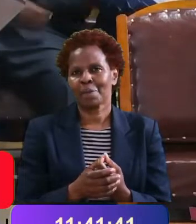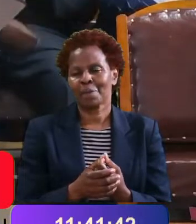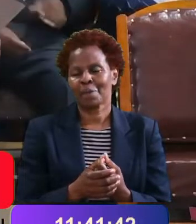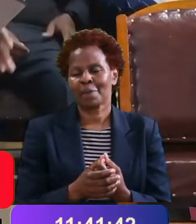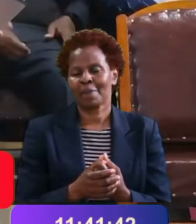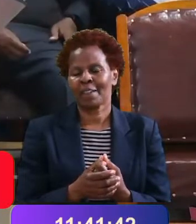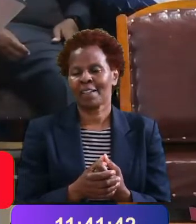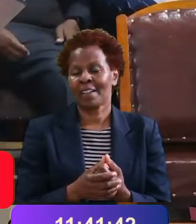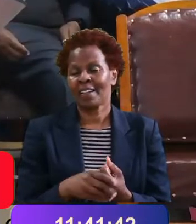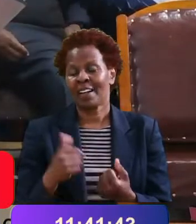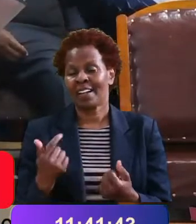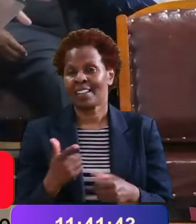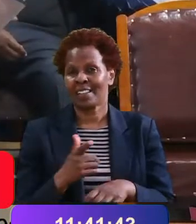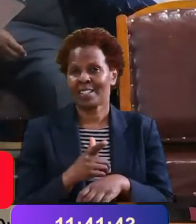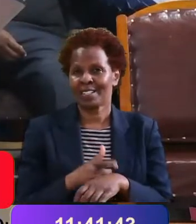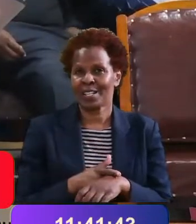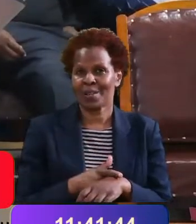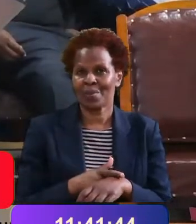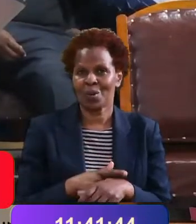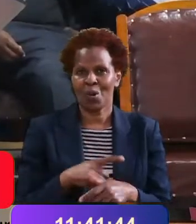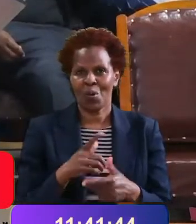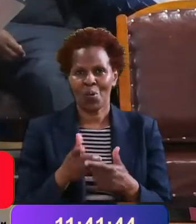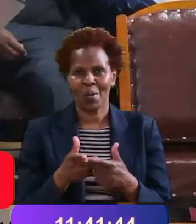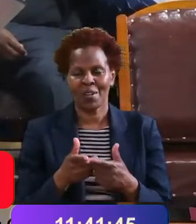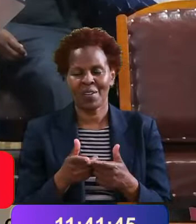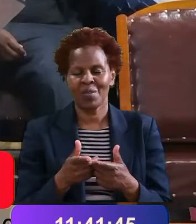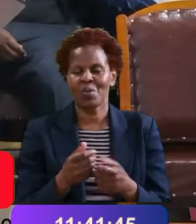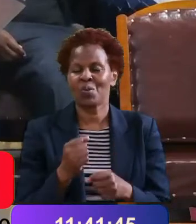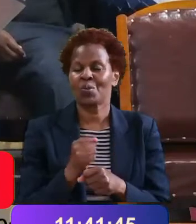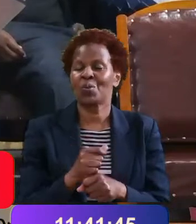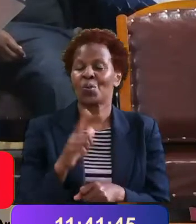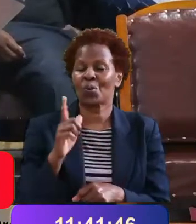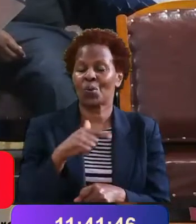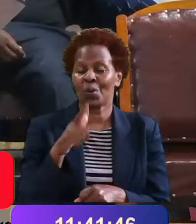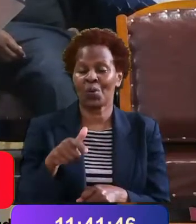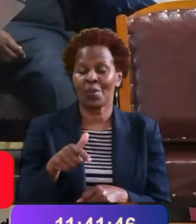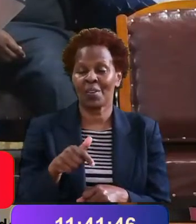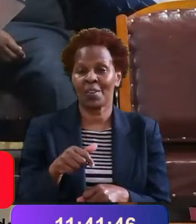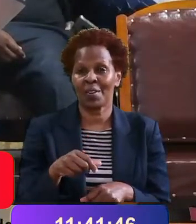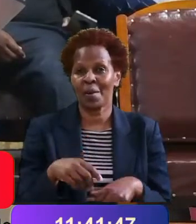Saa zingine hata wakati umeenda kobo kidogo, si binadamu anakuachilia.